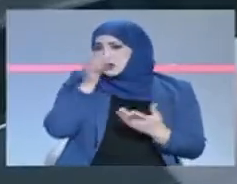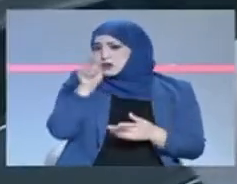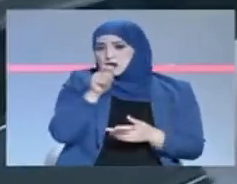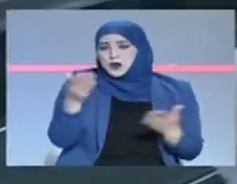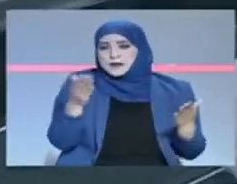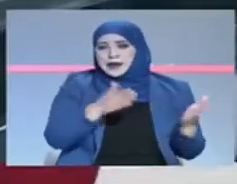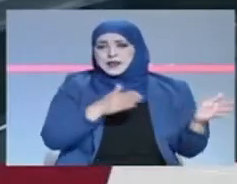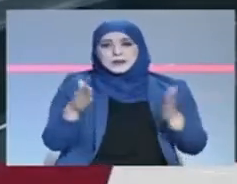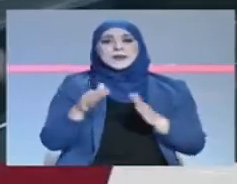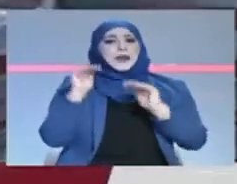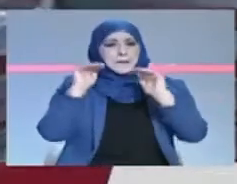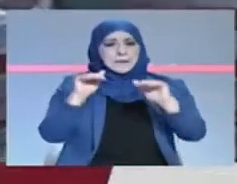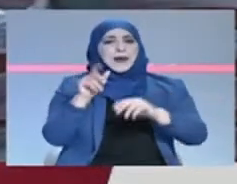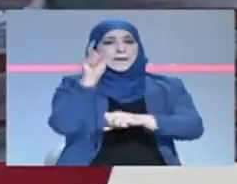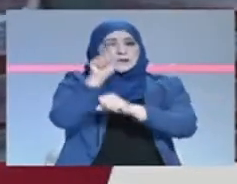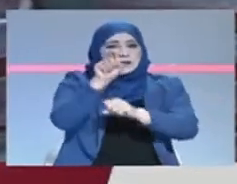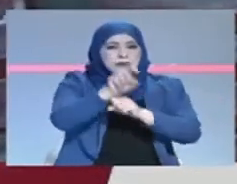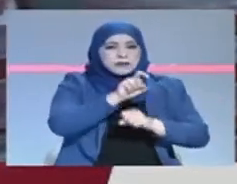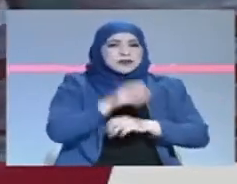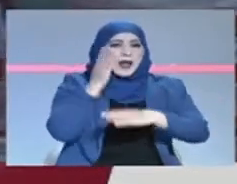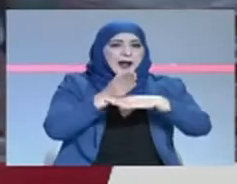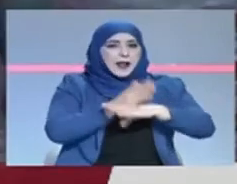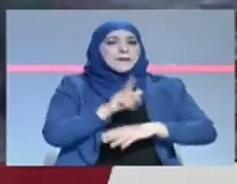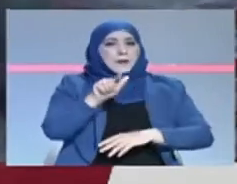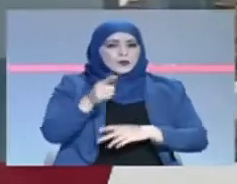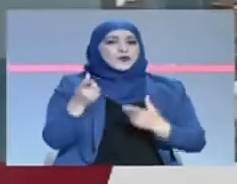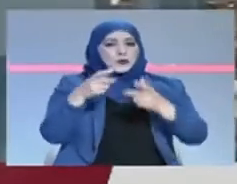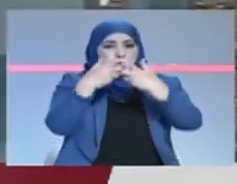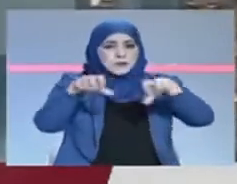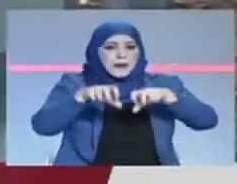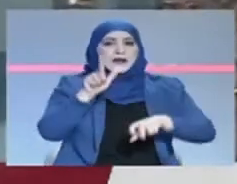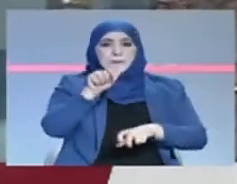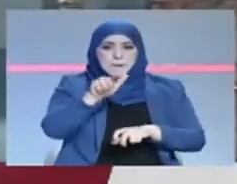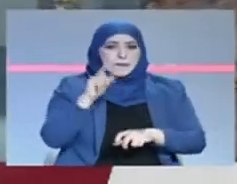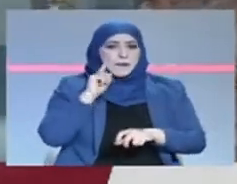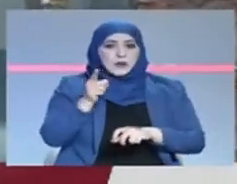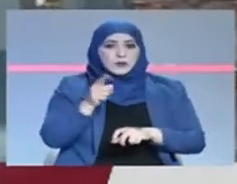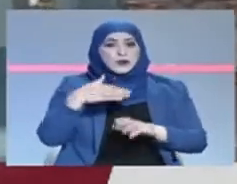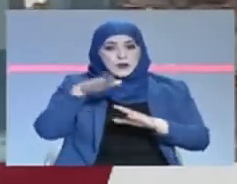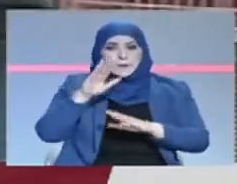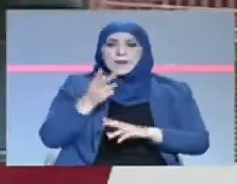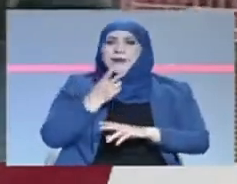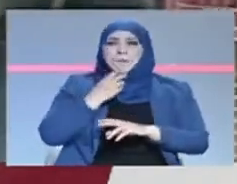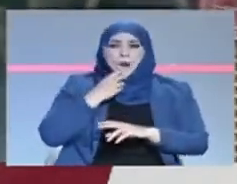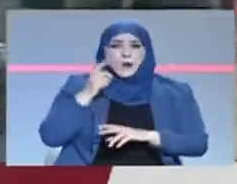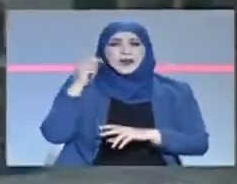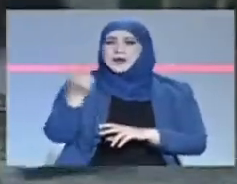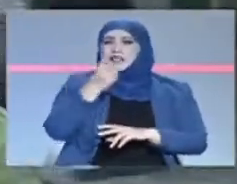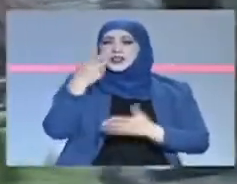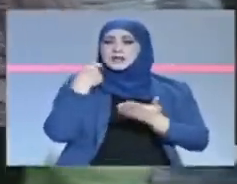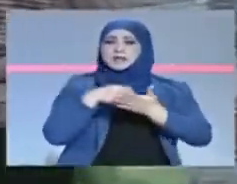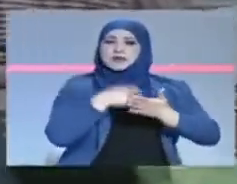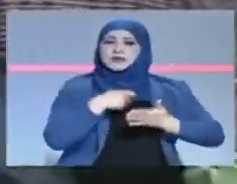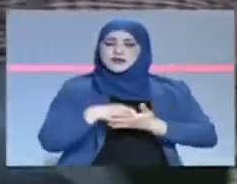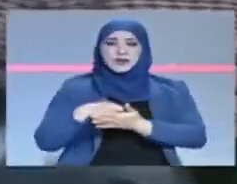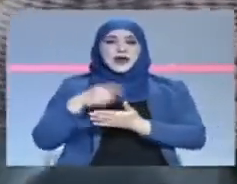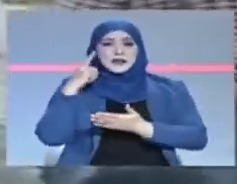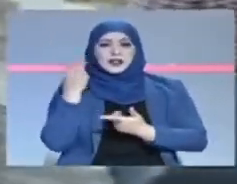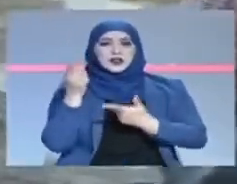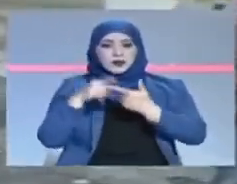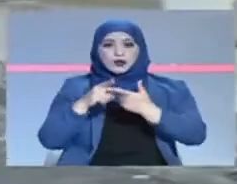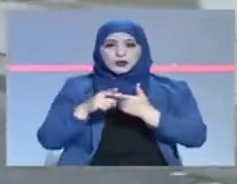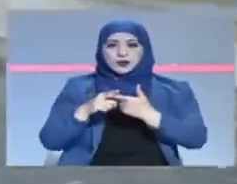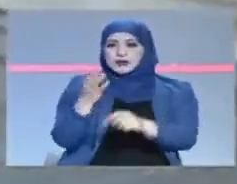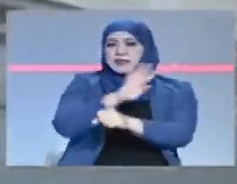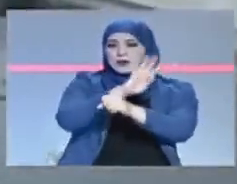ورغم توفر إنتاج اللحوم البيضاء والبيض، تراجع الطلب بسبب تدهور المقدرة الشرائية للمواطن من جهة،